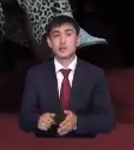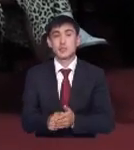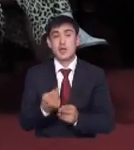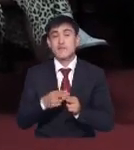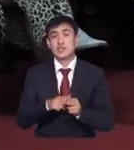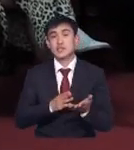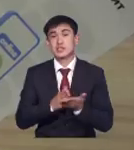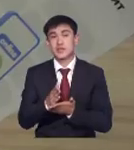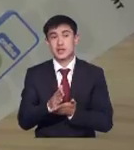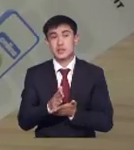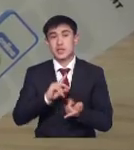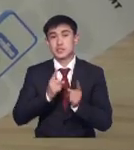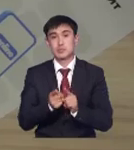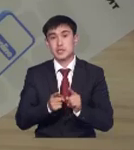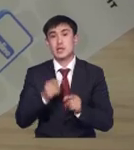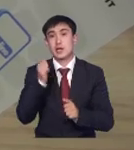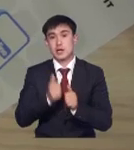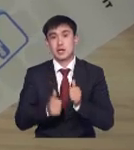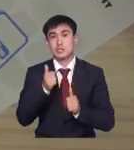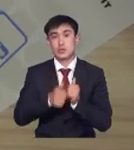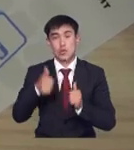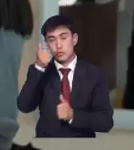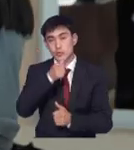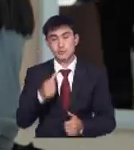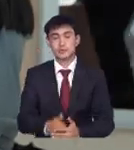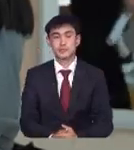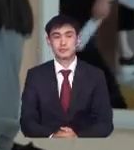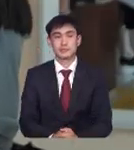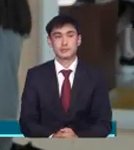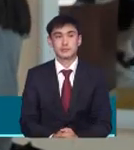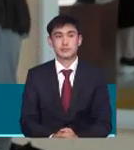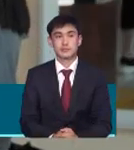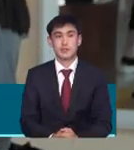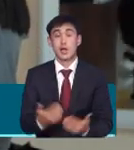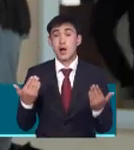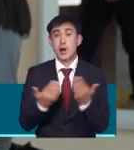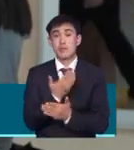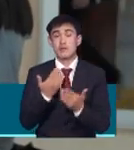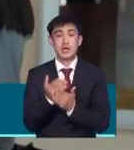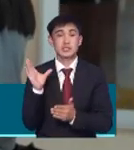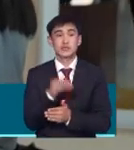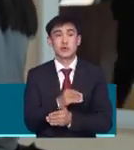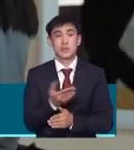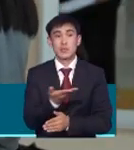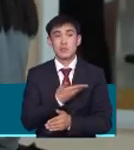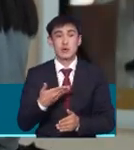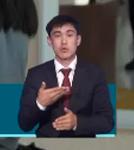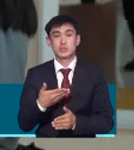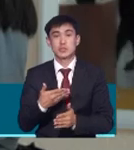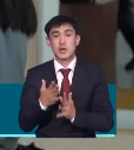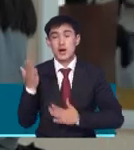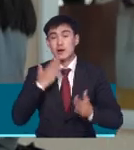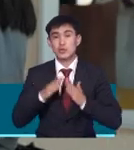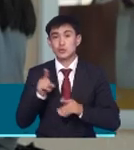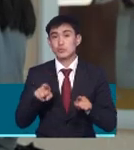ведь в этой сфере изменения происходят ежегодно обновляется всё И как говорится мы были очень бы рады